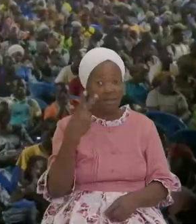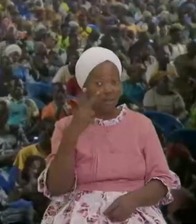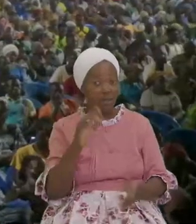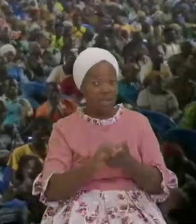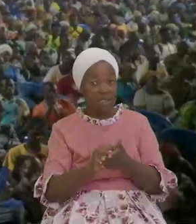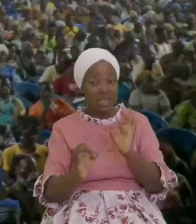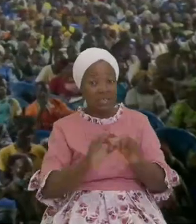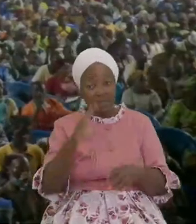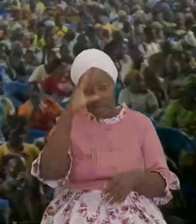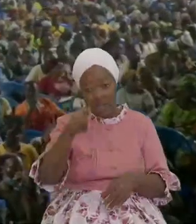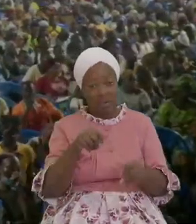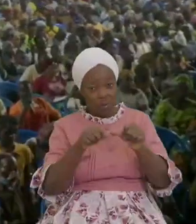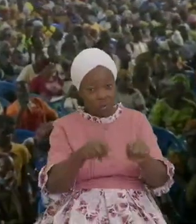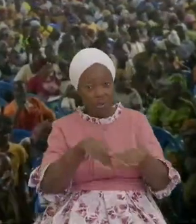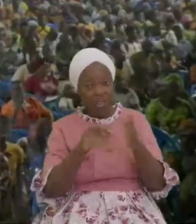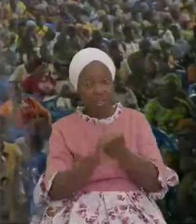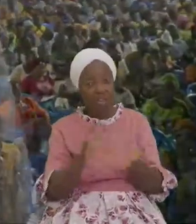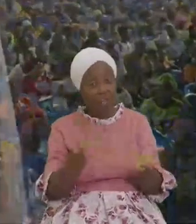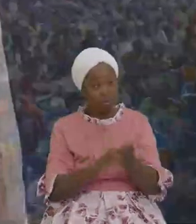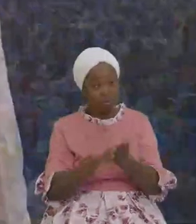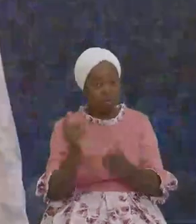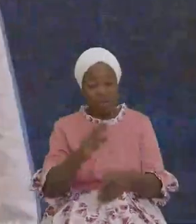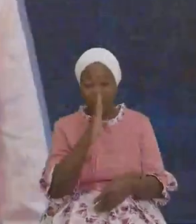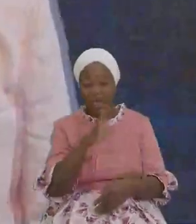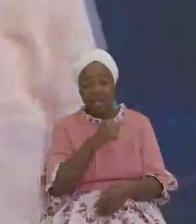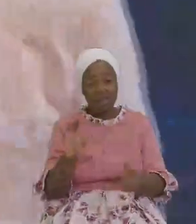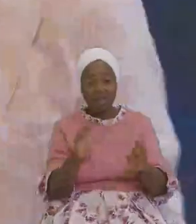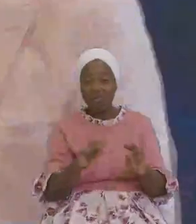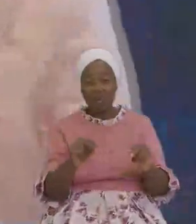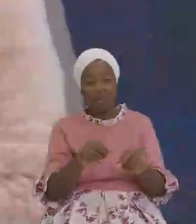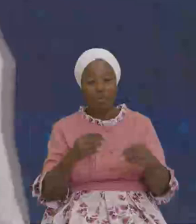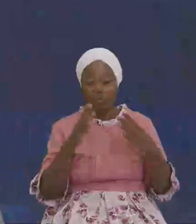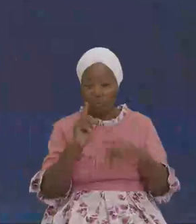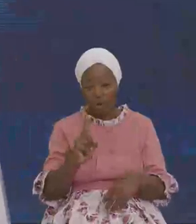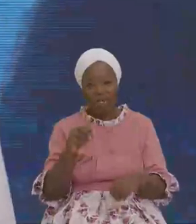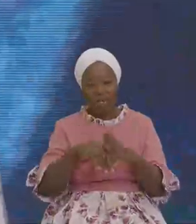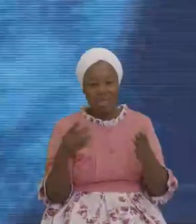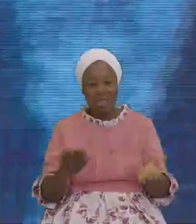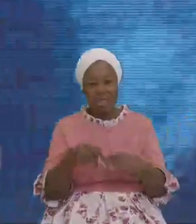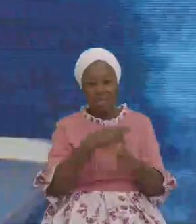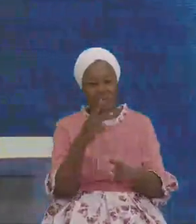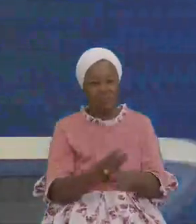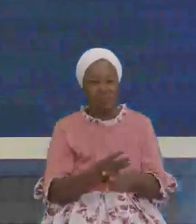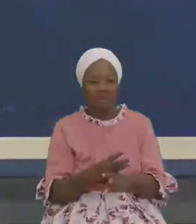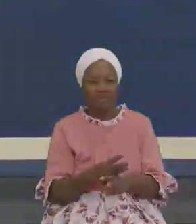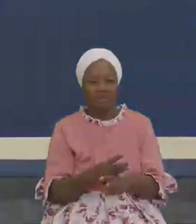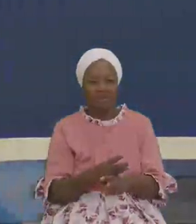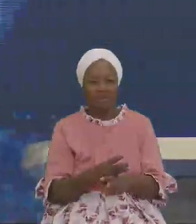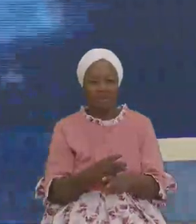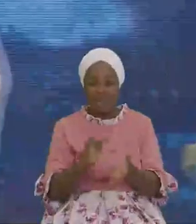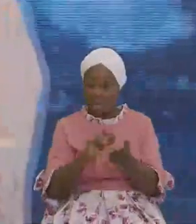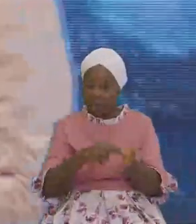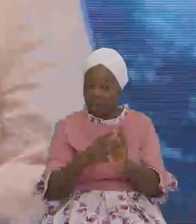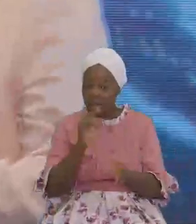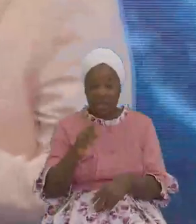Mais mon père a vu que si je continue dans l'école là, je ne deviendrai personne dans le monde.